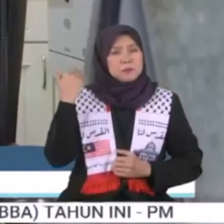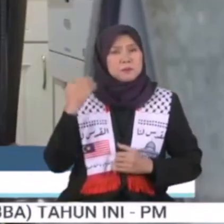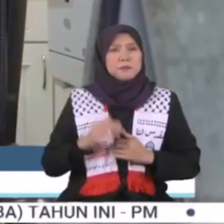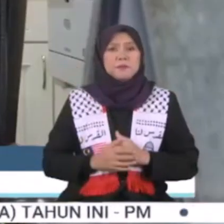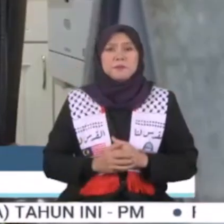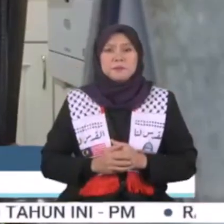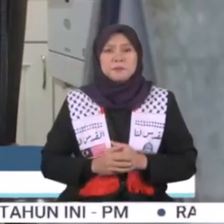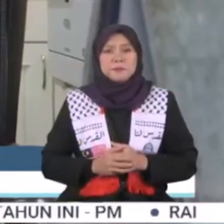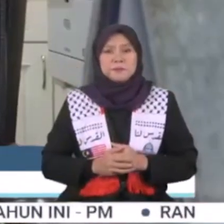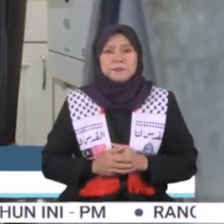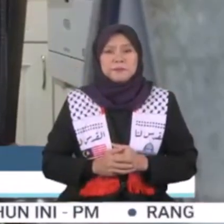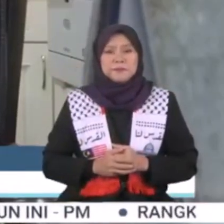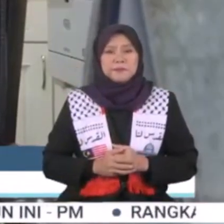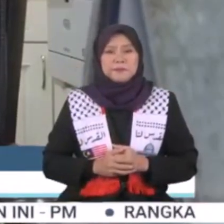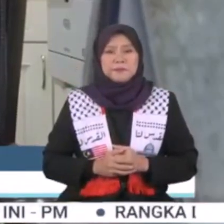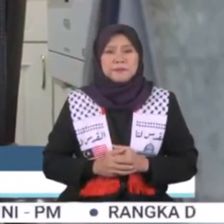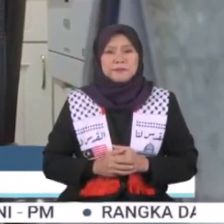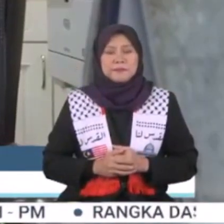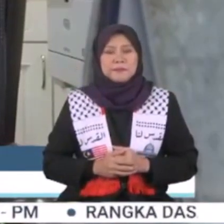yang